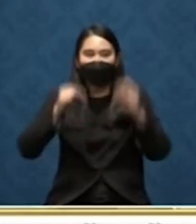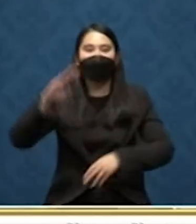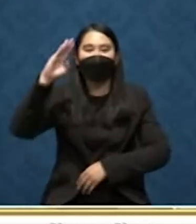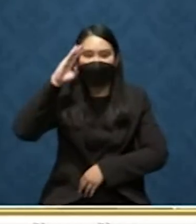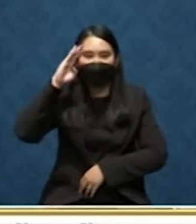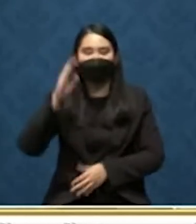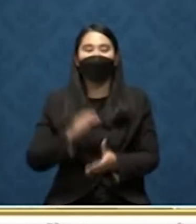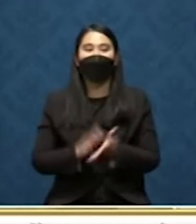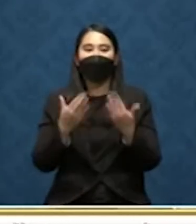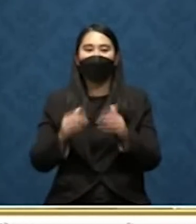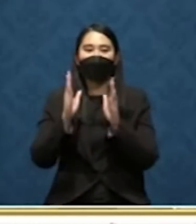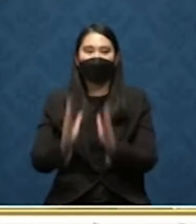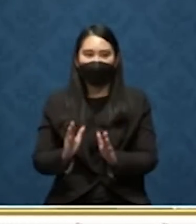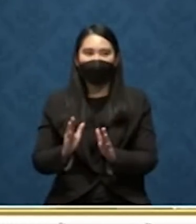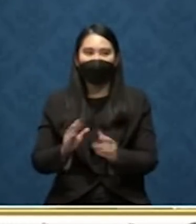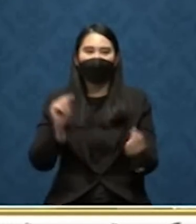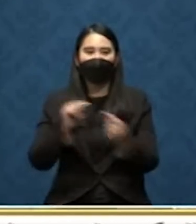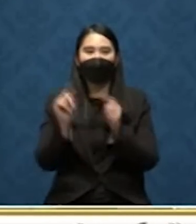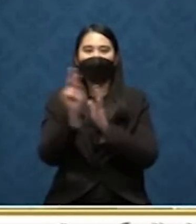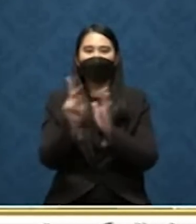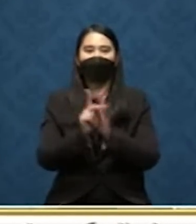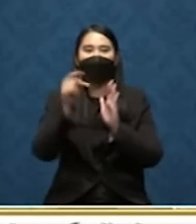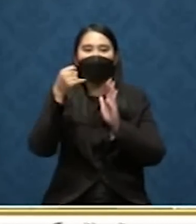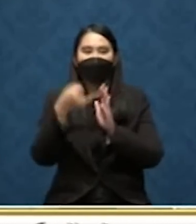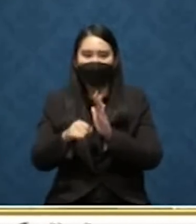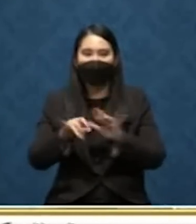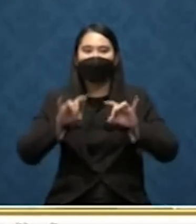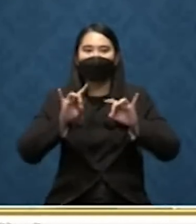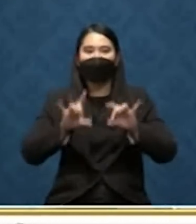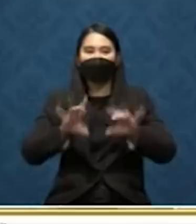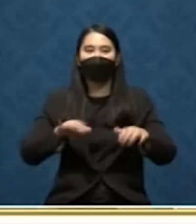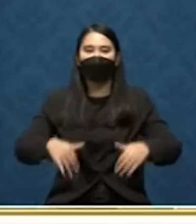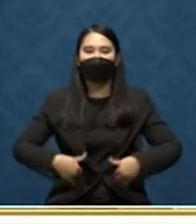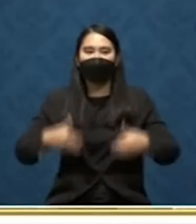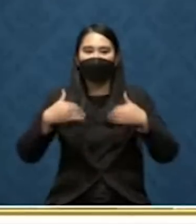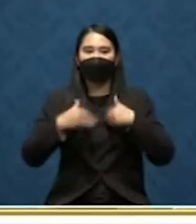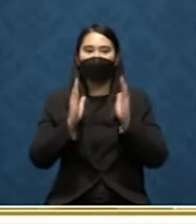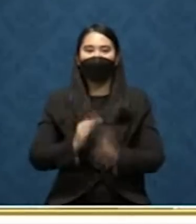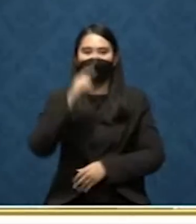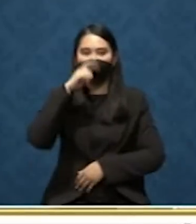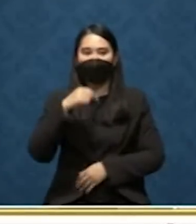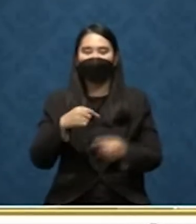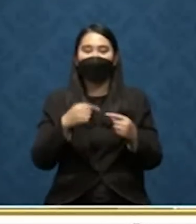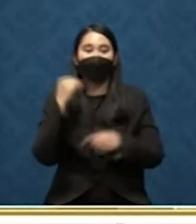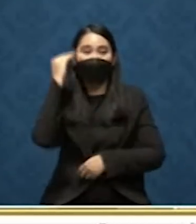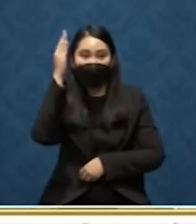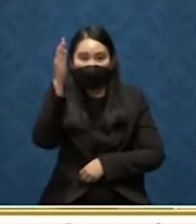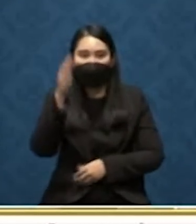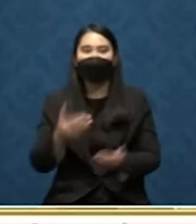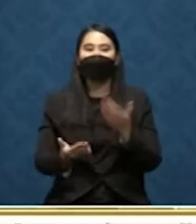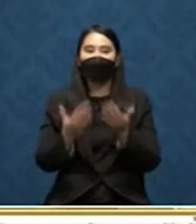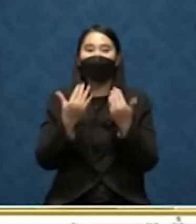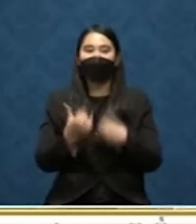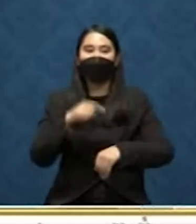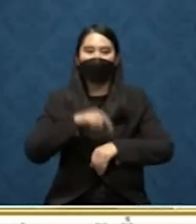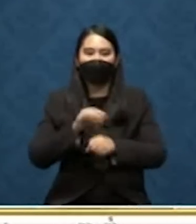และพวกที่ได้ดบได้ดีกับธรรษิจมืดที่ทำรายชีวิของลูกหานพวกท่านต่อไปหรือจะได้เวลาแล้ว